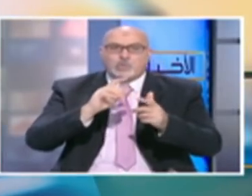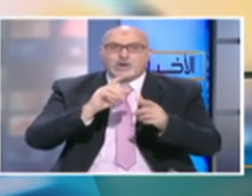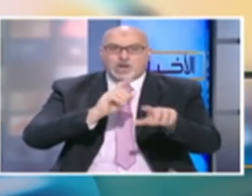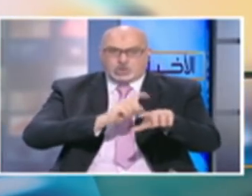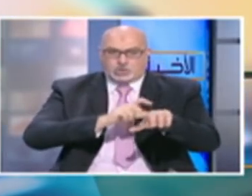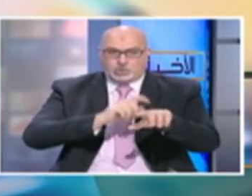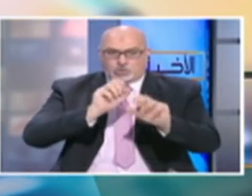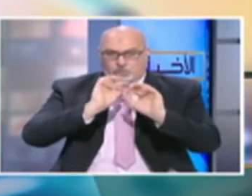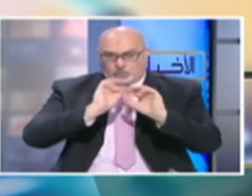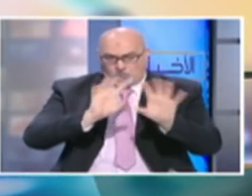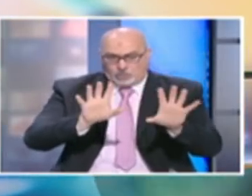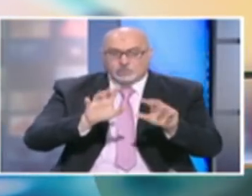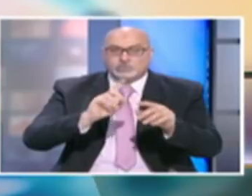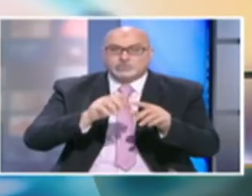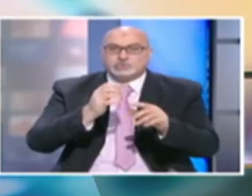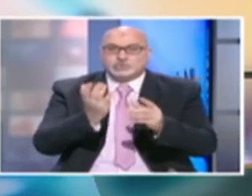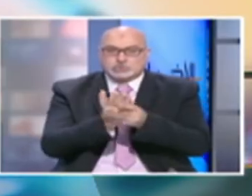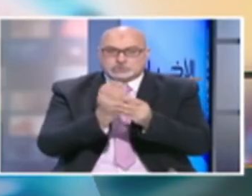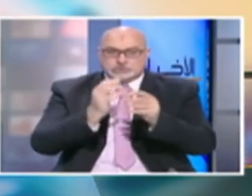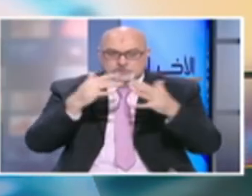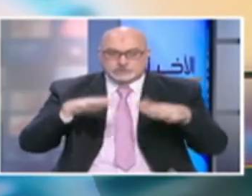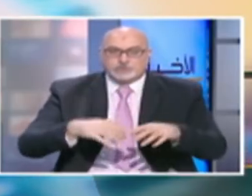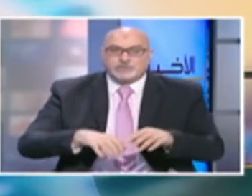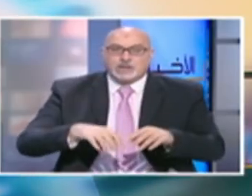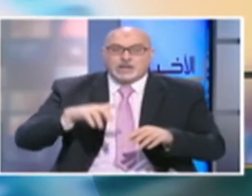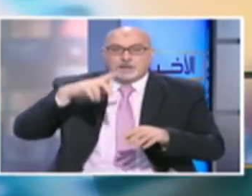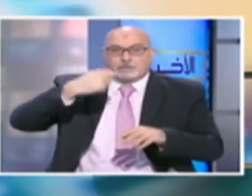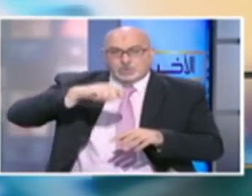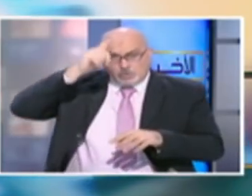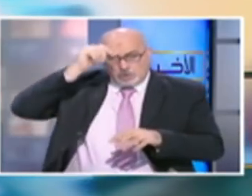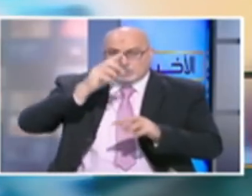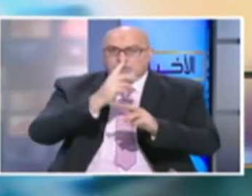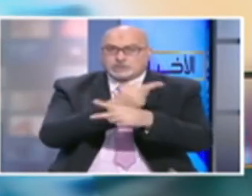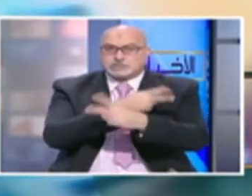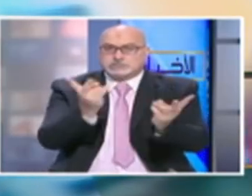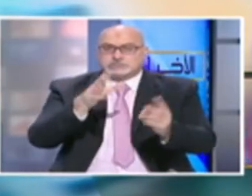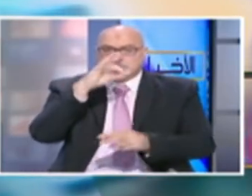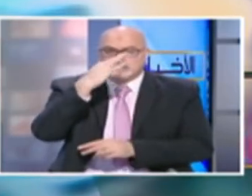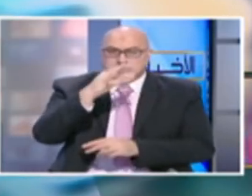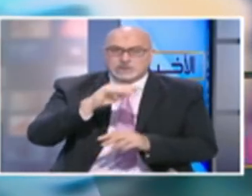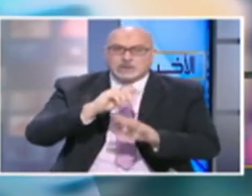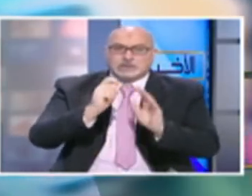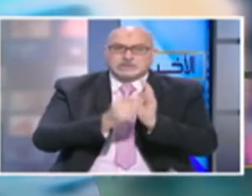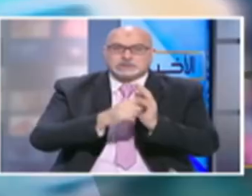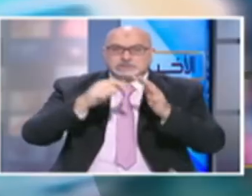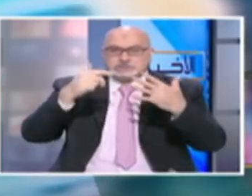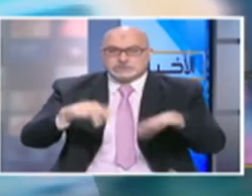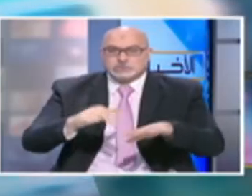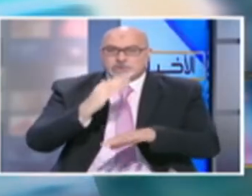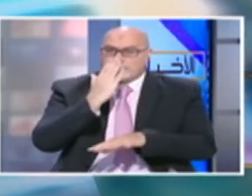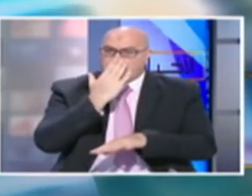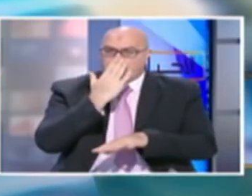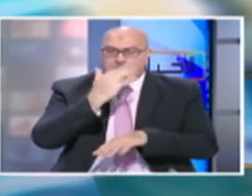القانونية، وهو العدد الذي صرح به السيد رئيس الجمهورية في خطابه يوم